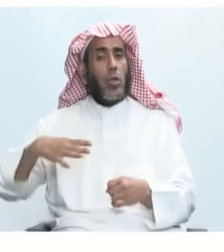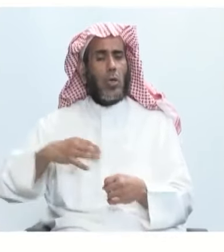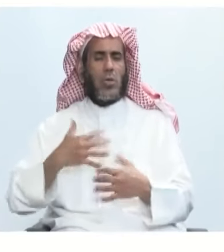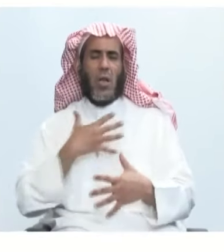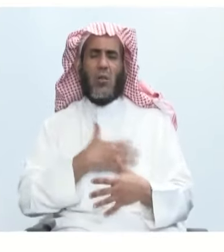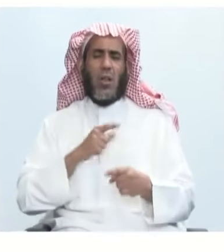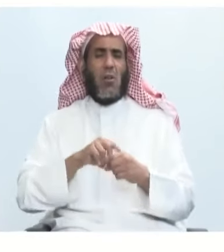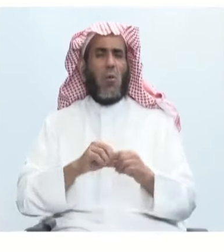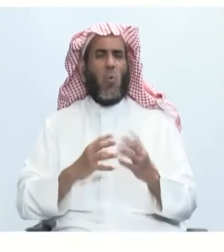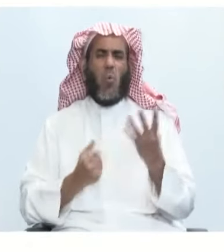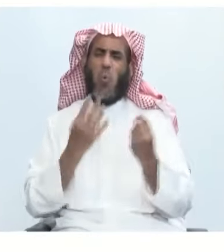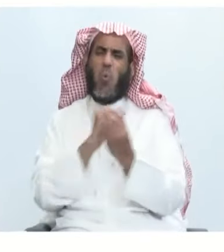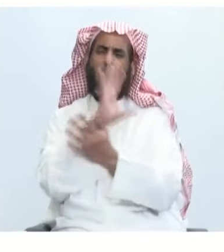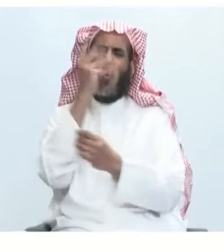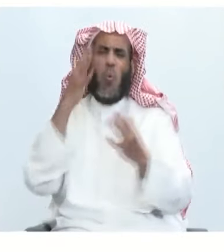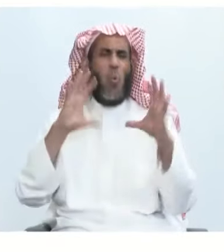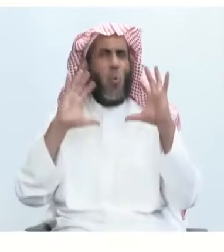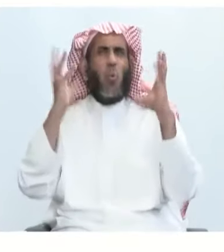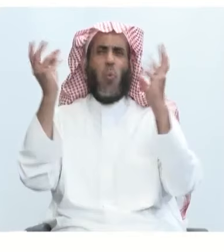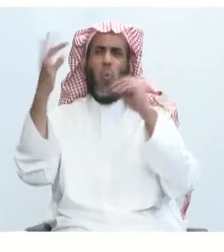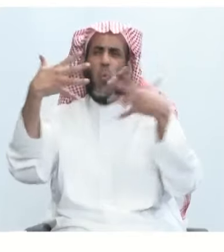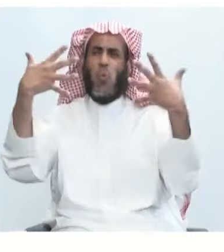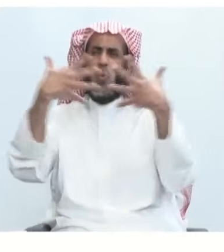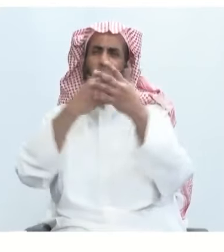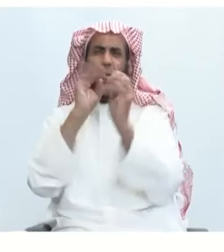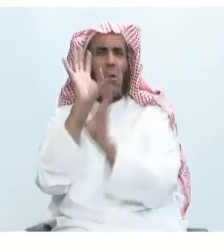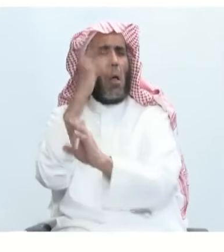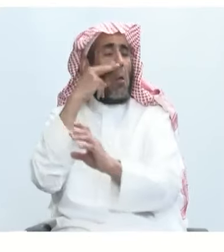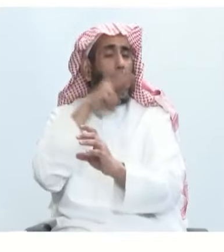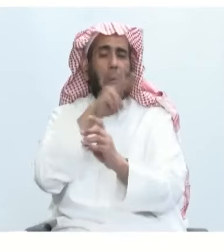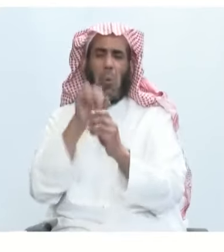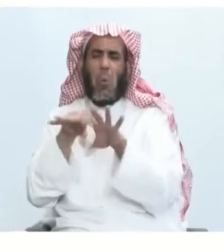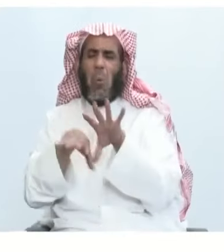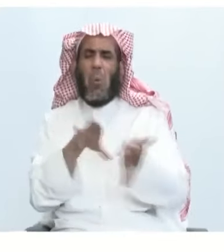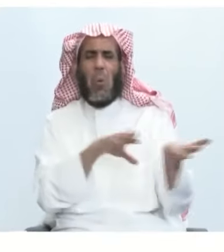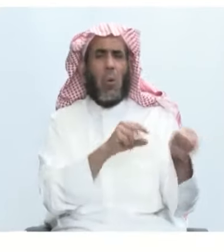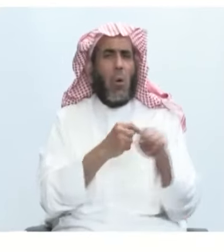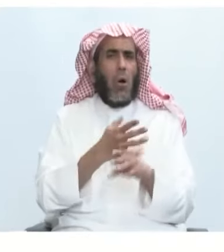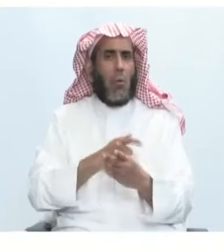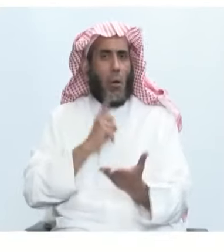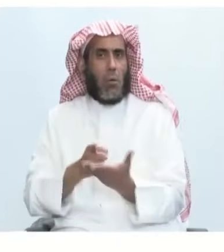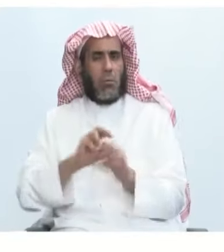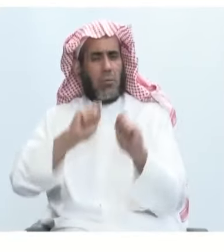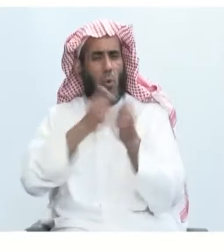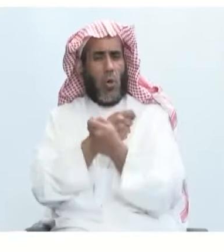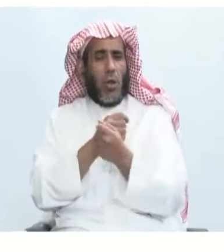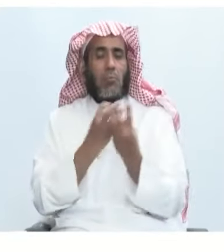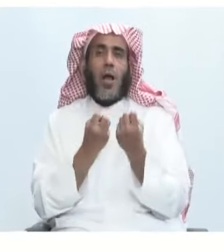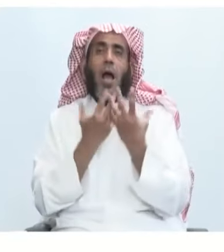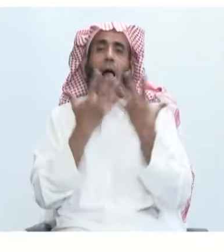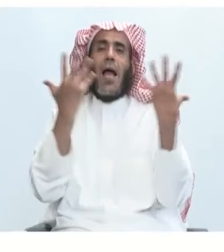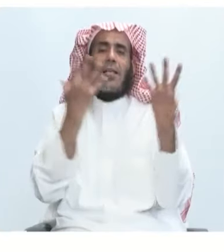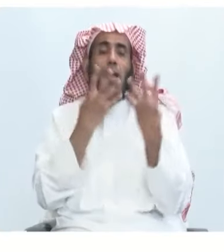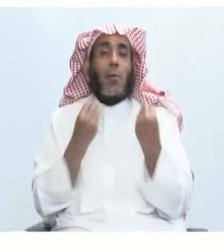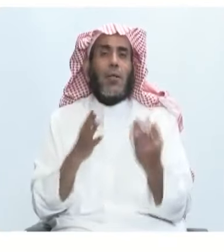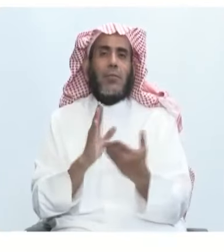شعرت وكانني في غابه كثيفه كثيفه الاشجار متشابكه الاغصان لا يرى فيها الانسان موضع قدمه ولقد عزمت على تحويلها الى حديقه جميله